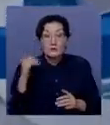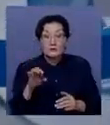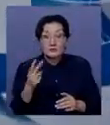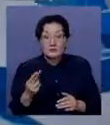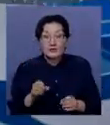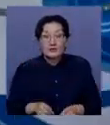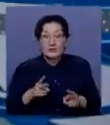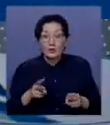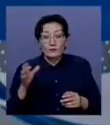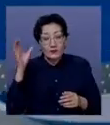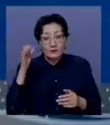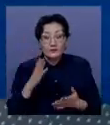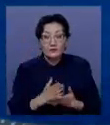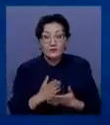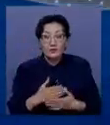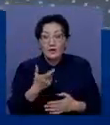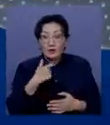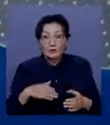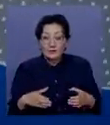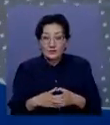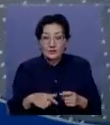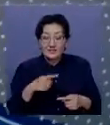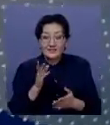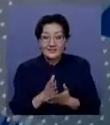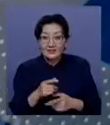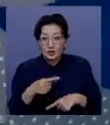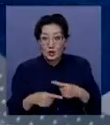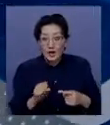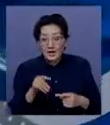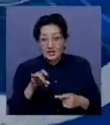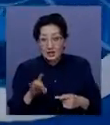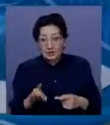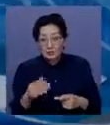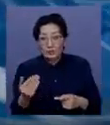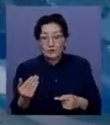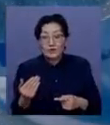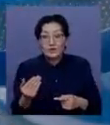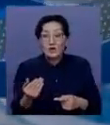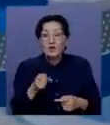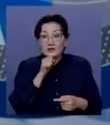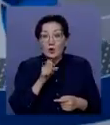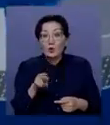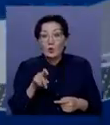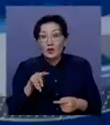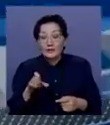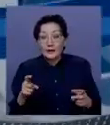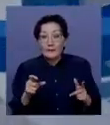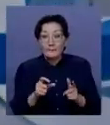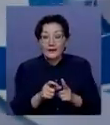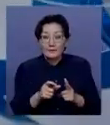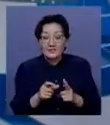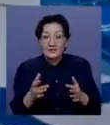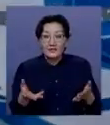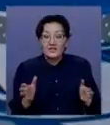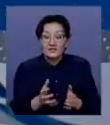әлеуметтік қауіпті элемент саналған зиялы қауымның тікелей ұрпағы Ажаржан Досовы Ильяс Жансүгіровтің құлагер поэмасын қалай сақталып